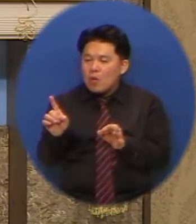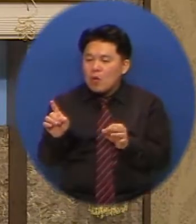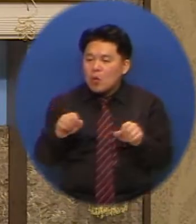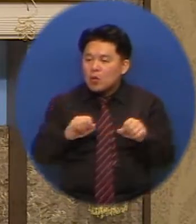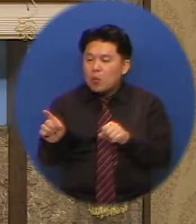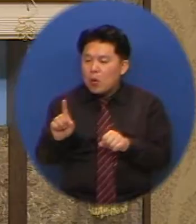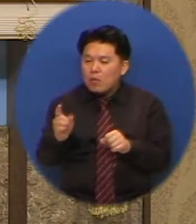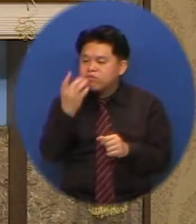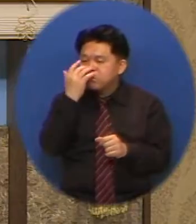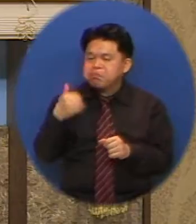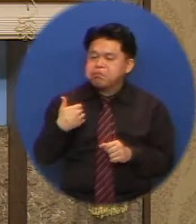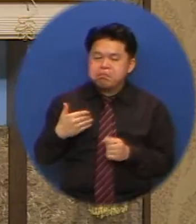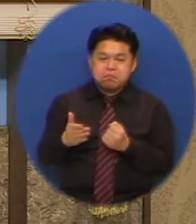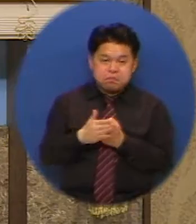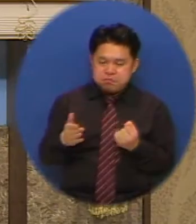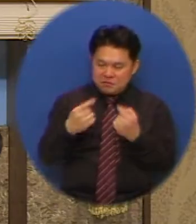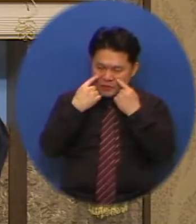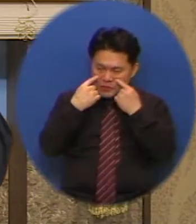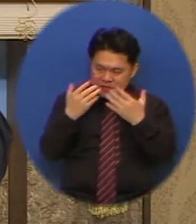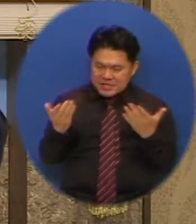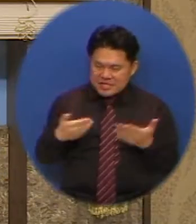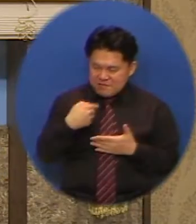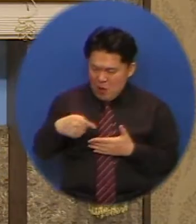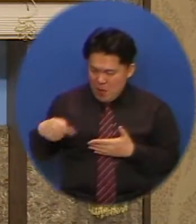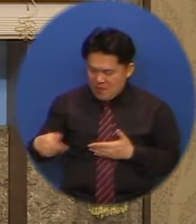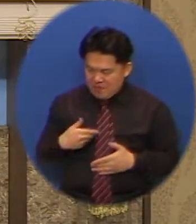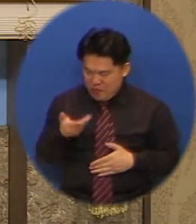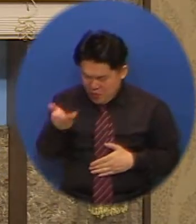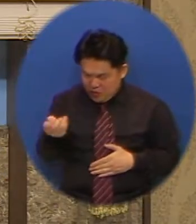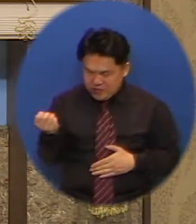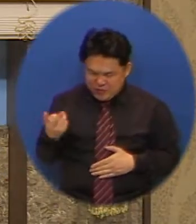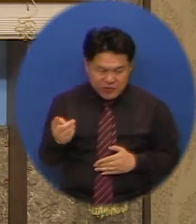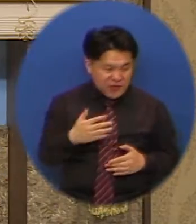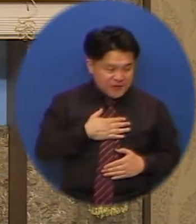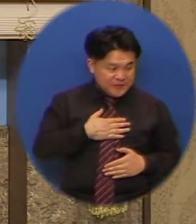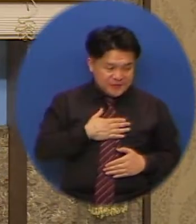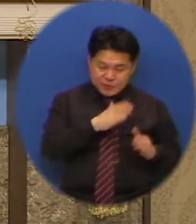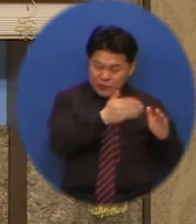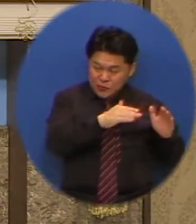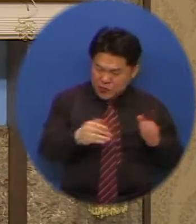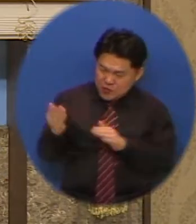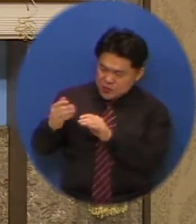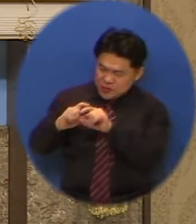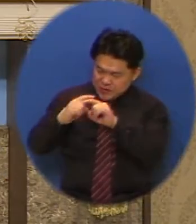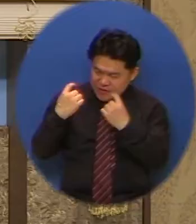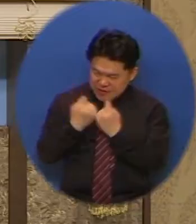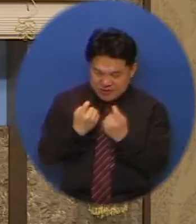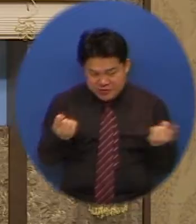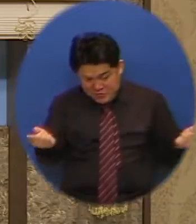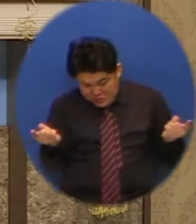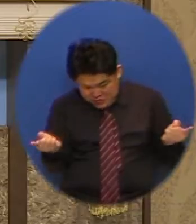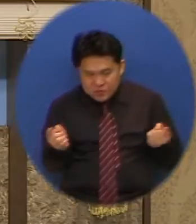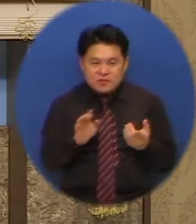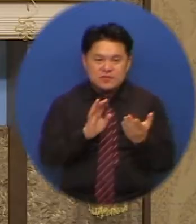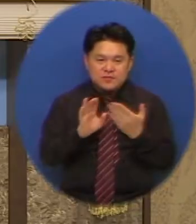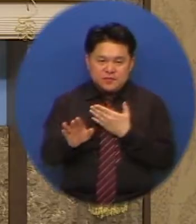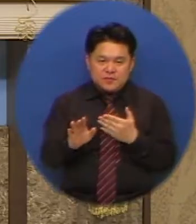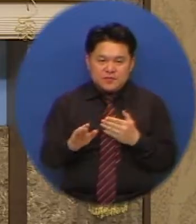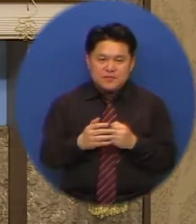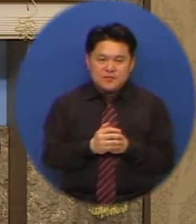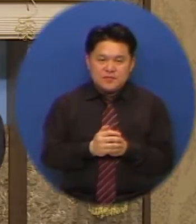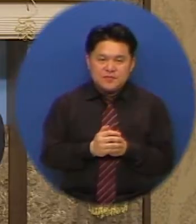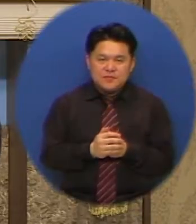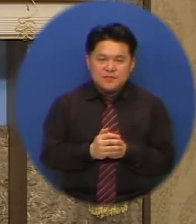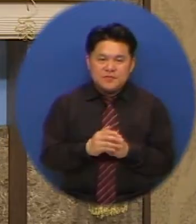하고 사회복지협의회가 민간의 역할을 이렇게 조정을 하면서 이것을 공공의 사회보장협의체라고 그러는데요.